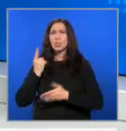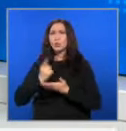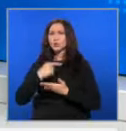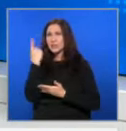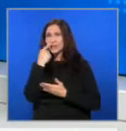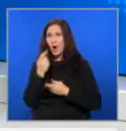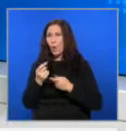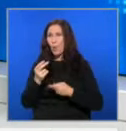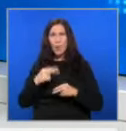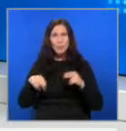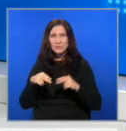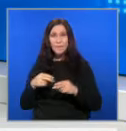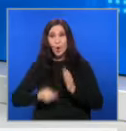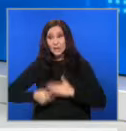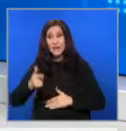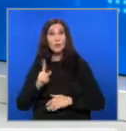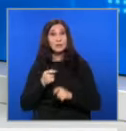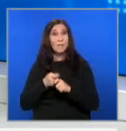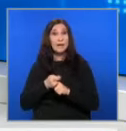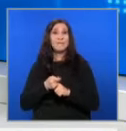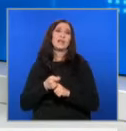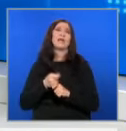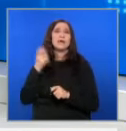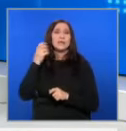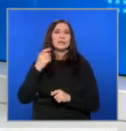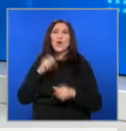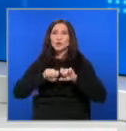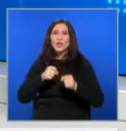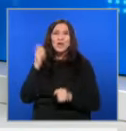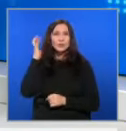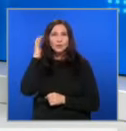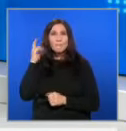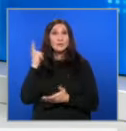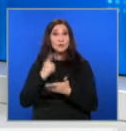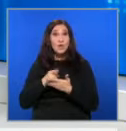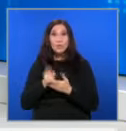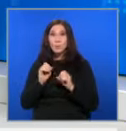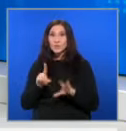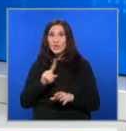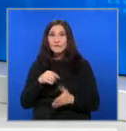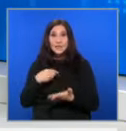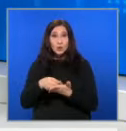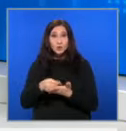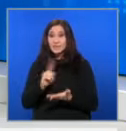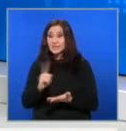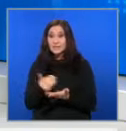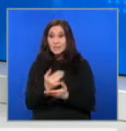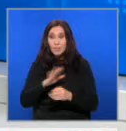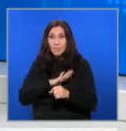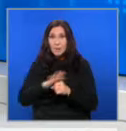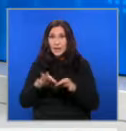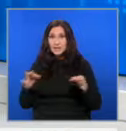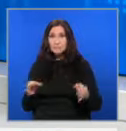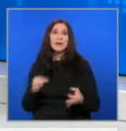са извършили нарушение на служебните си задължения. Допуснали са да не се таксуват и да не се събират в пълен размер дължими такси по закона